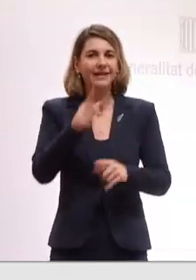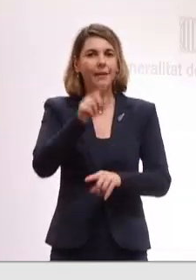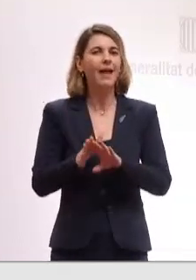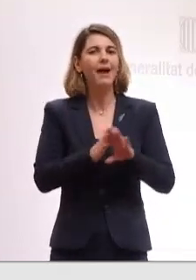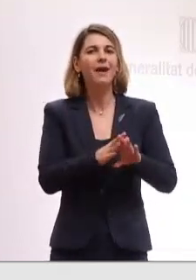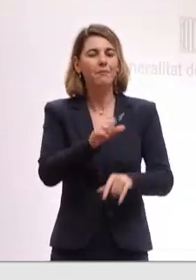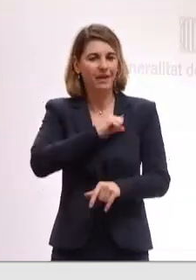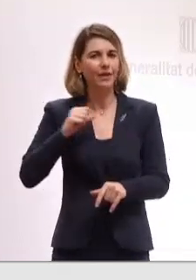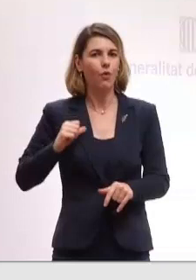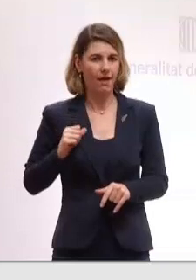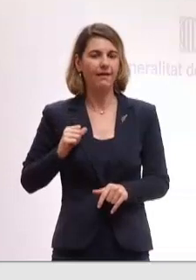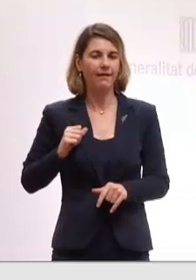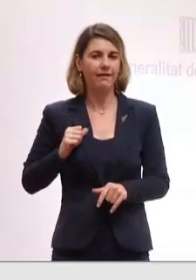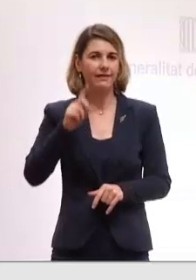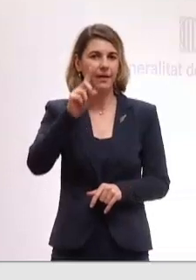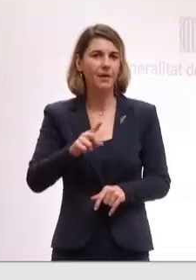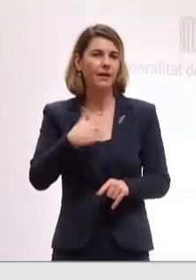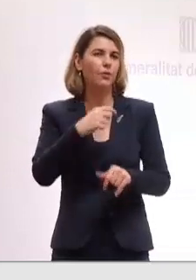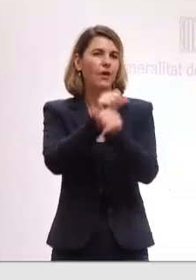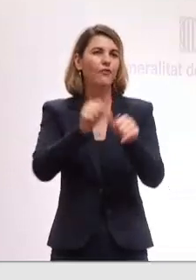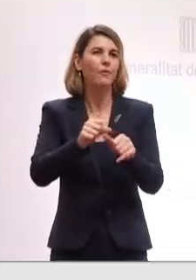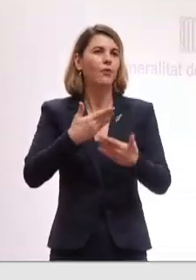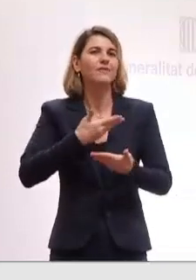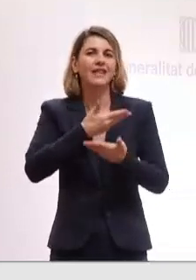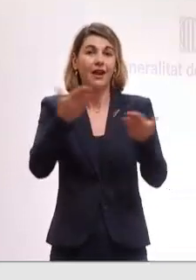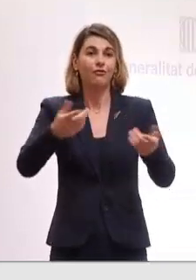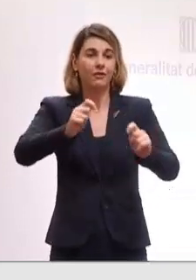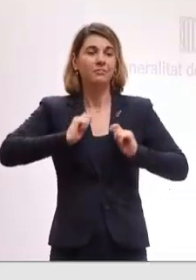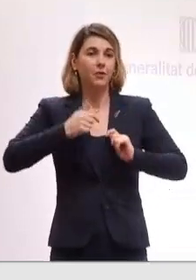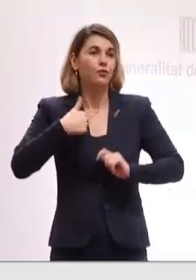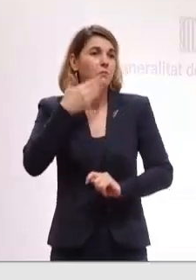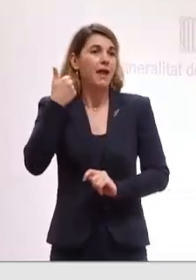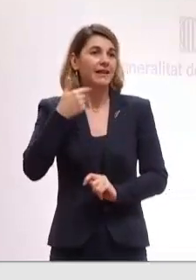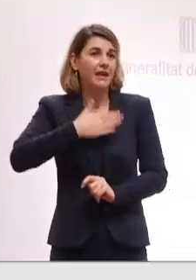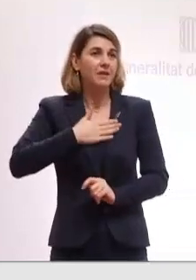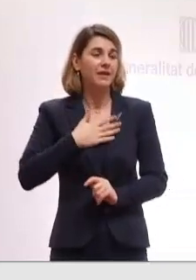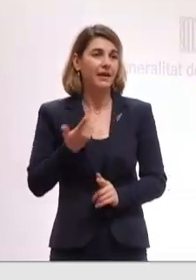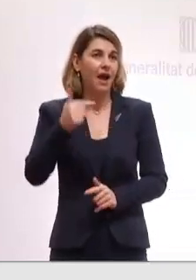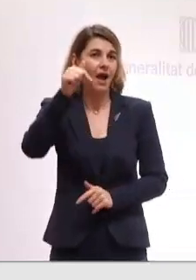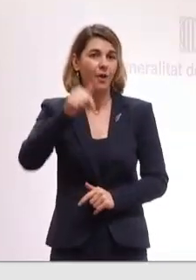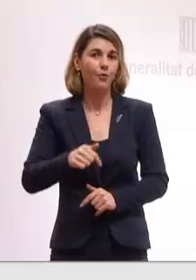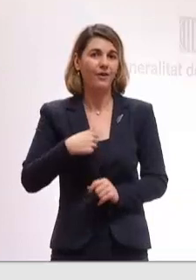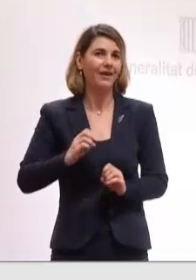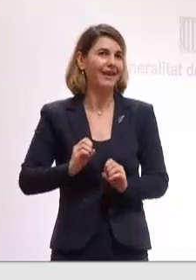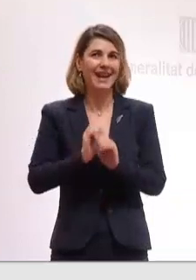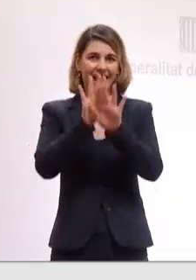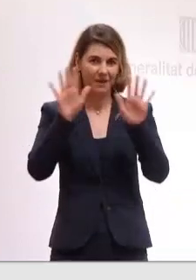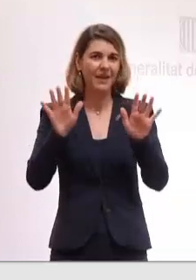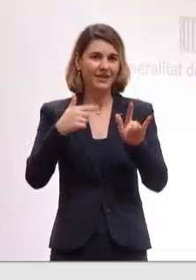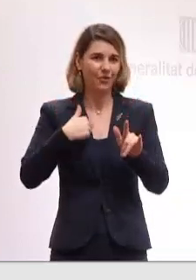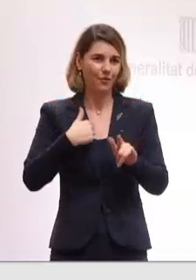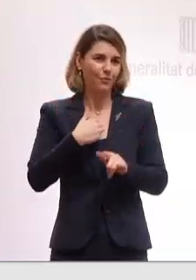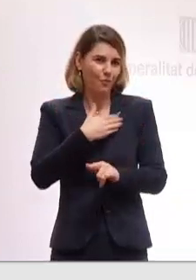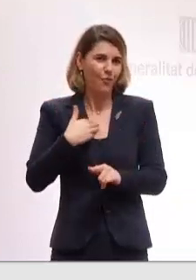quant que d'una manera generosa m'han atribuït uns mèrits que vull clarament deixar